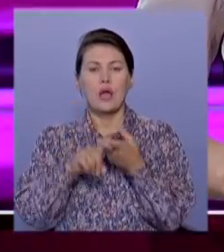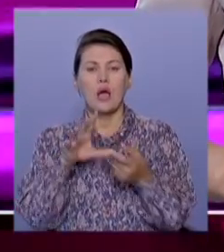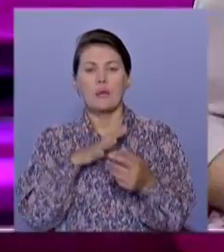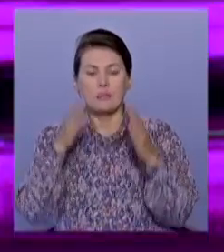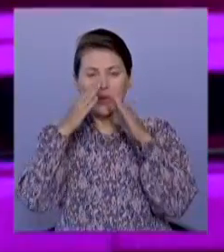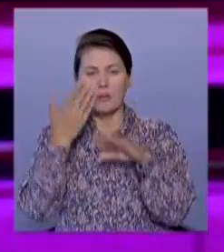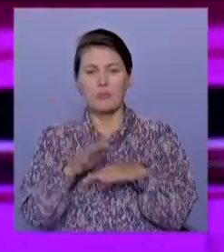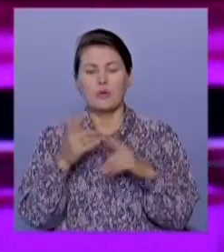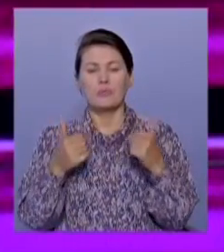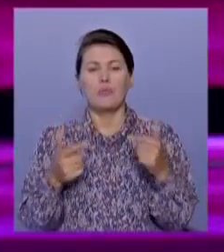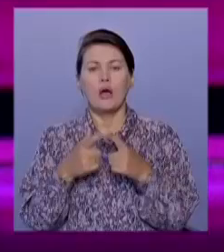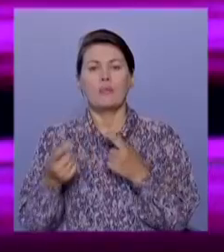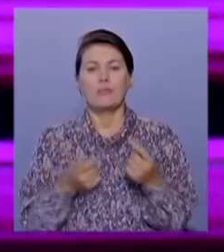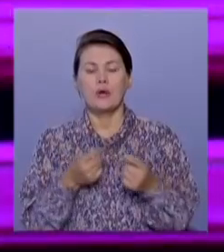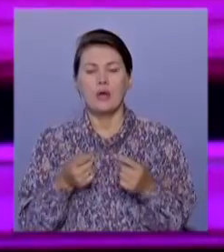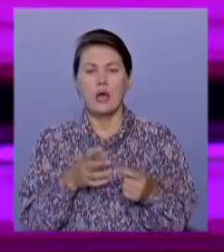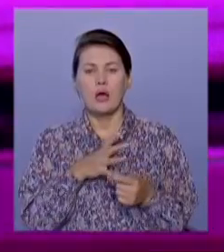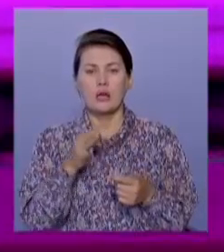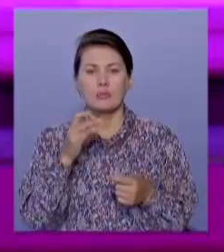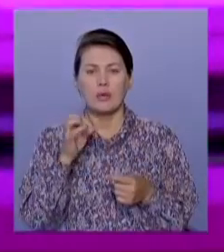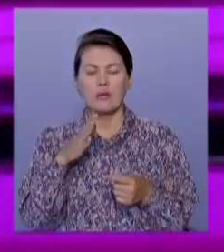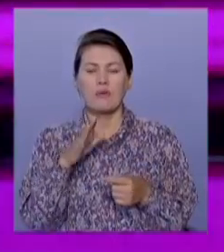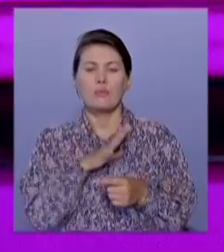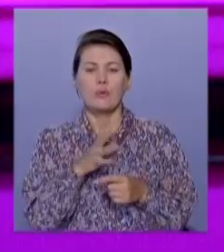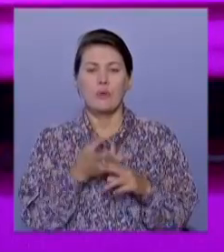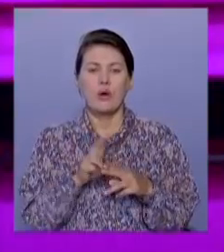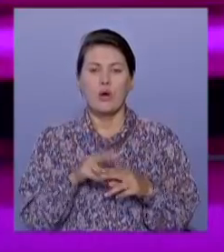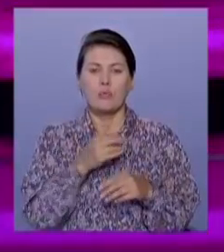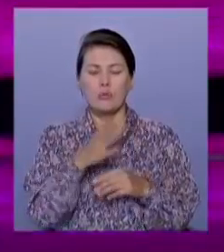баспана ипотекалық ұйымының басқарма төрағасы Қайрат Алтынбеков болды. Тұшымды ақпаратыңызға рахмет.